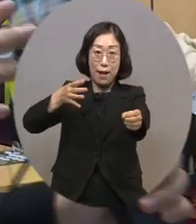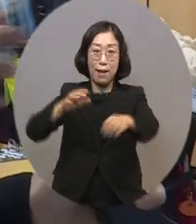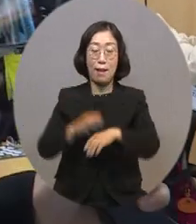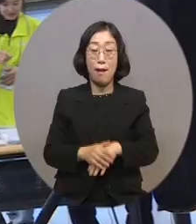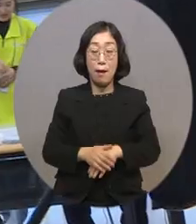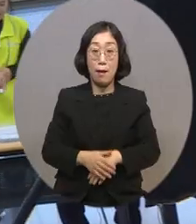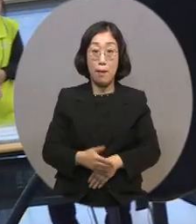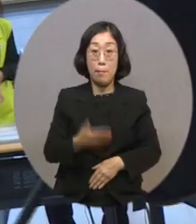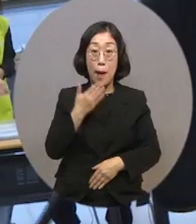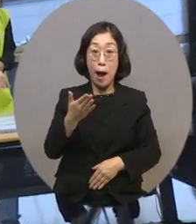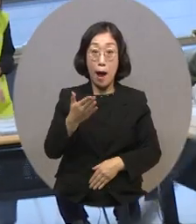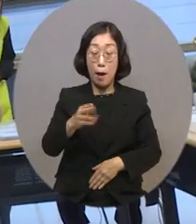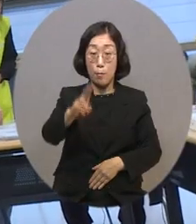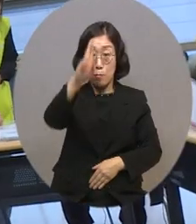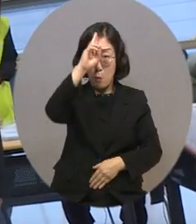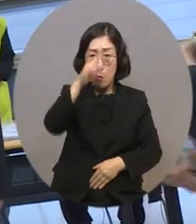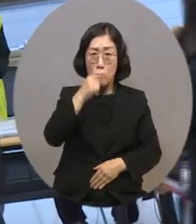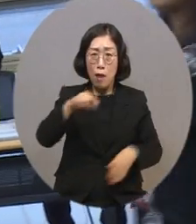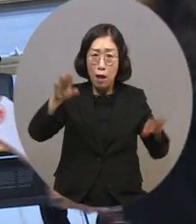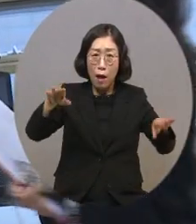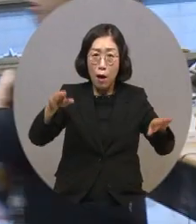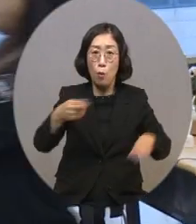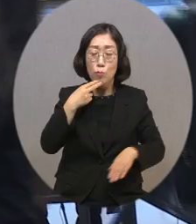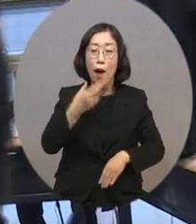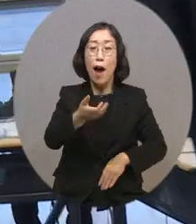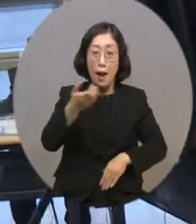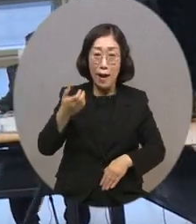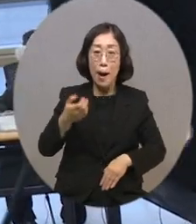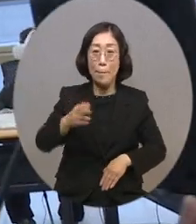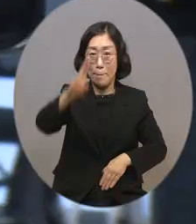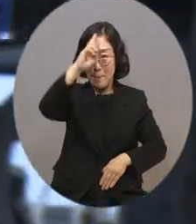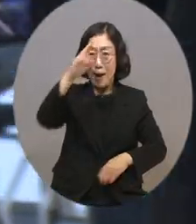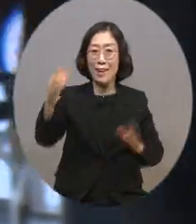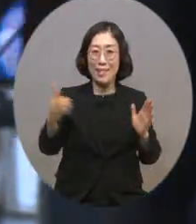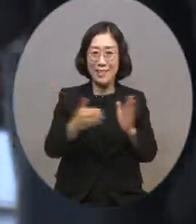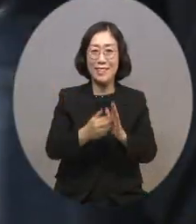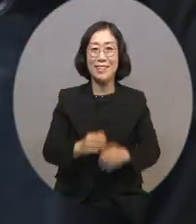어, 잡은 건가요? 어, 새가 없어요. 맞추셨어요. 아, 그래요?